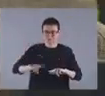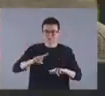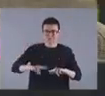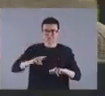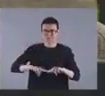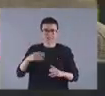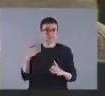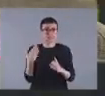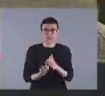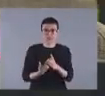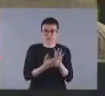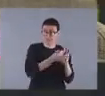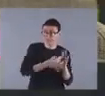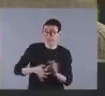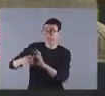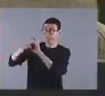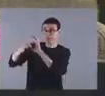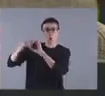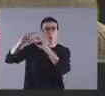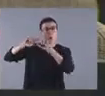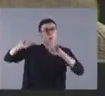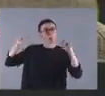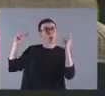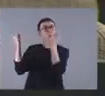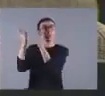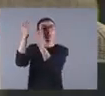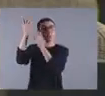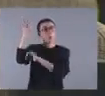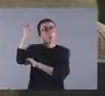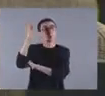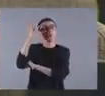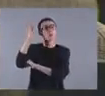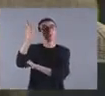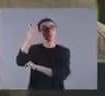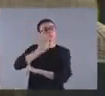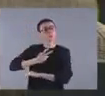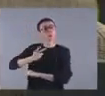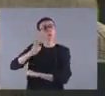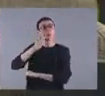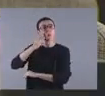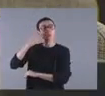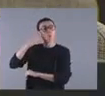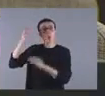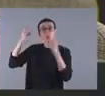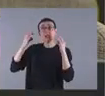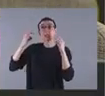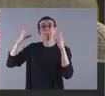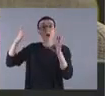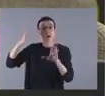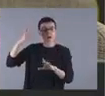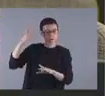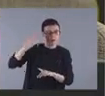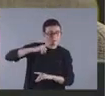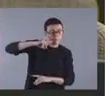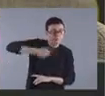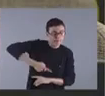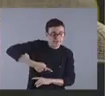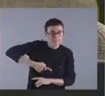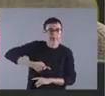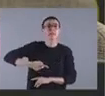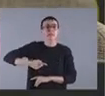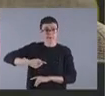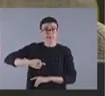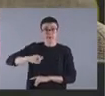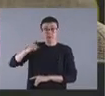pour le climat. Cette proposition, comme d'autres, n'a pas été retenue par le gouvernement. C'est regrettable car elle aurait constitué un véritable